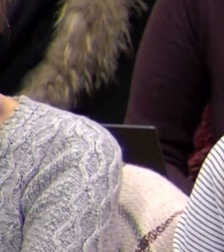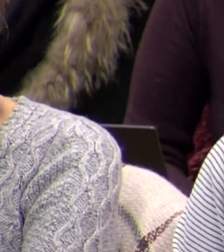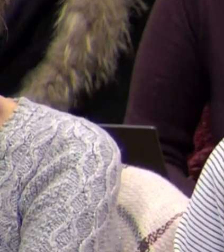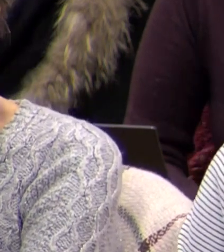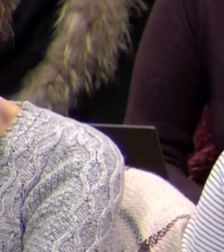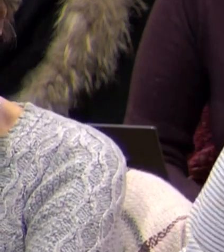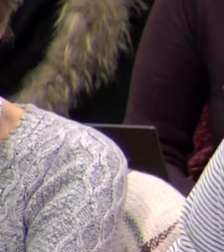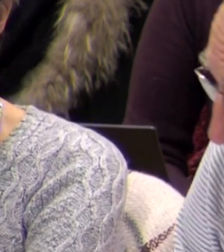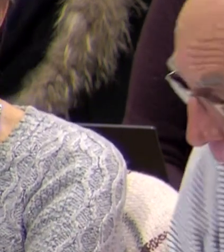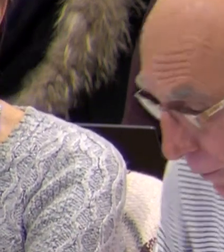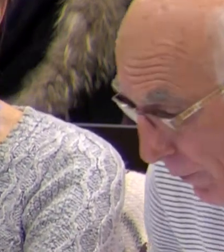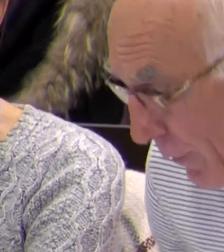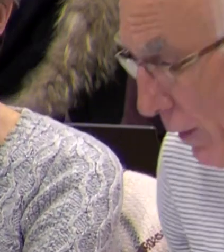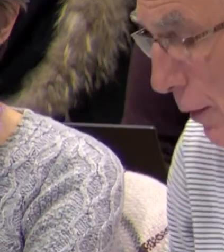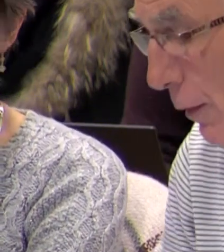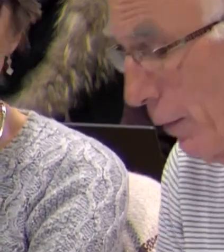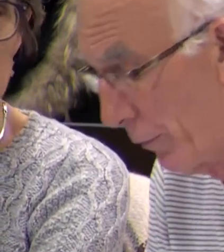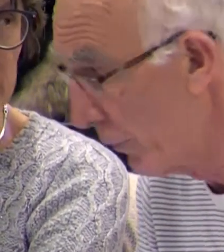honteuse voilà je vous remercie